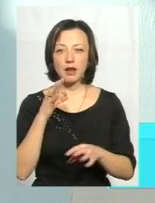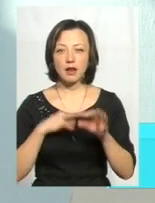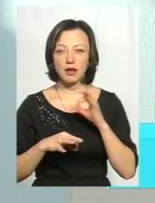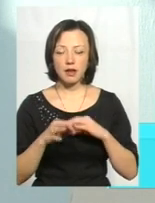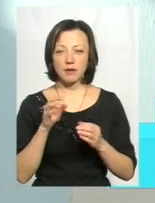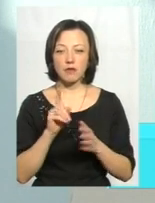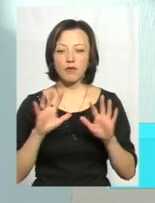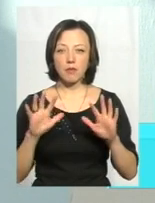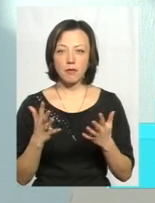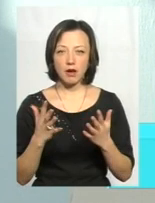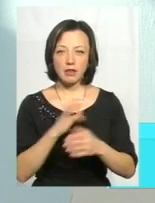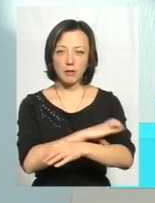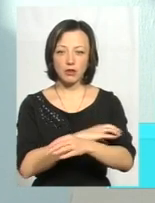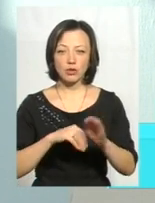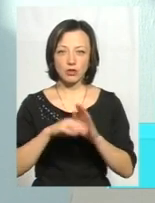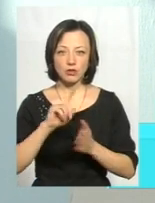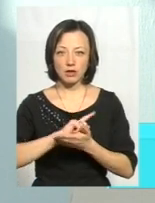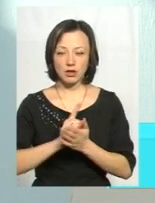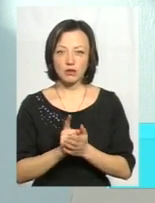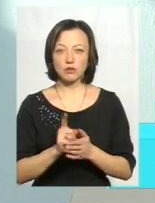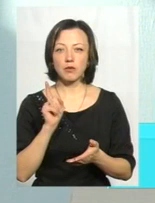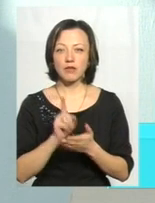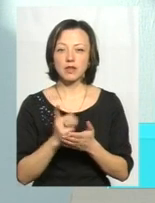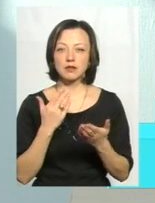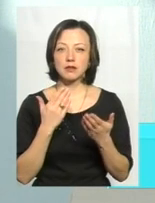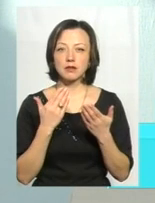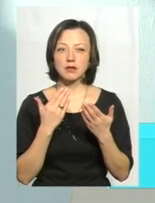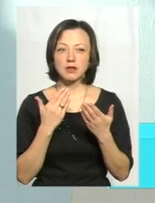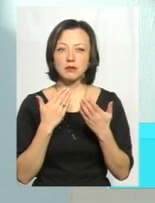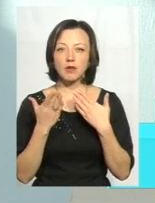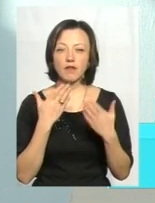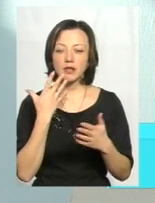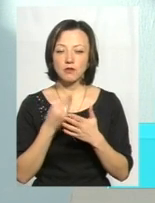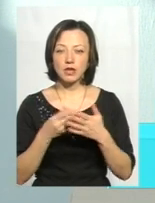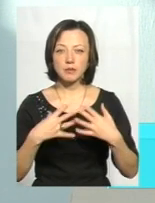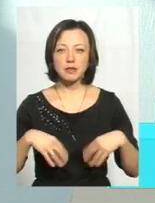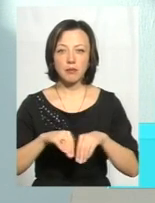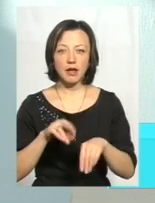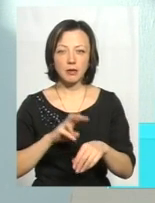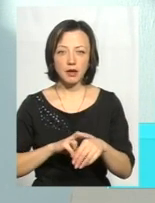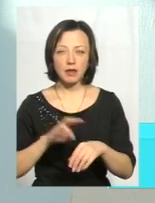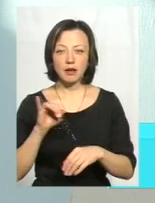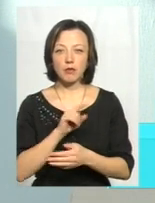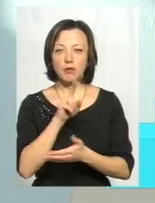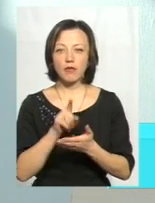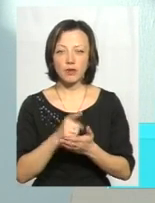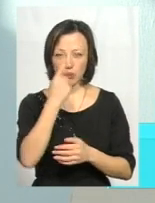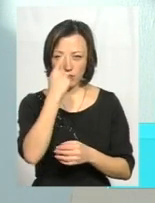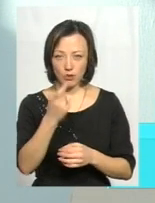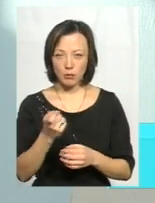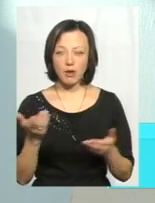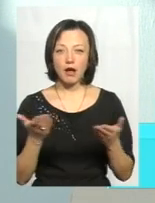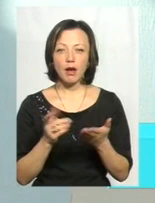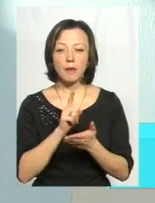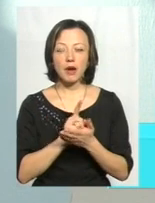в випадку гіпертонічного кризу. Тобто він повинен спілкуватися зі своїм сімейним лікарем, і він їм повинен повідомити, яке